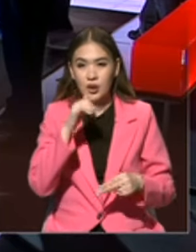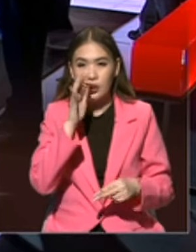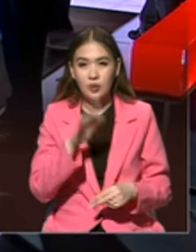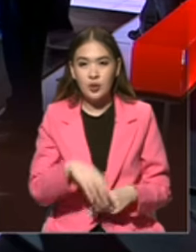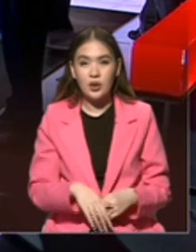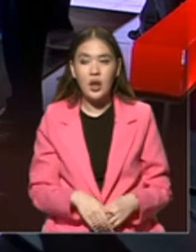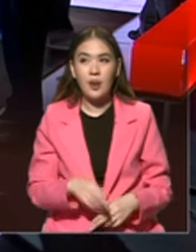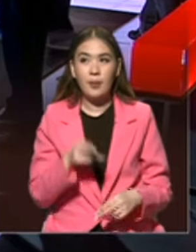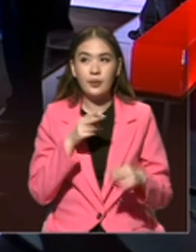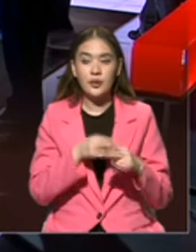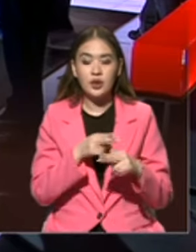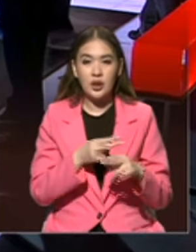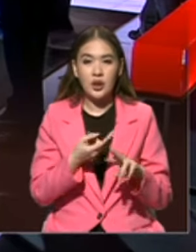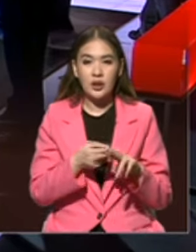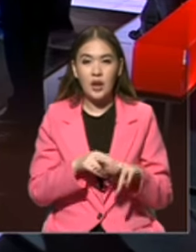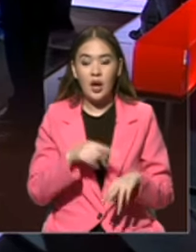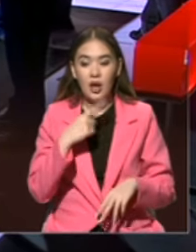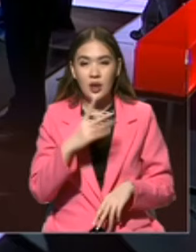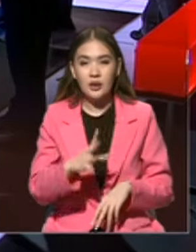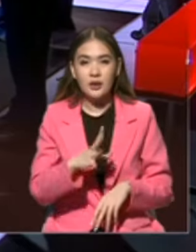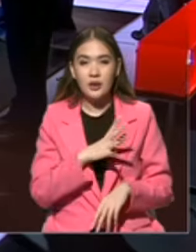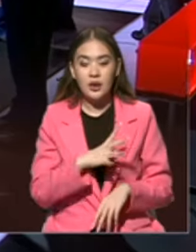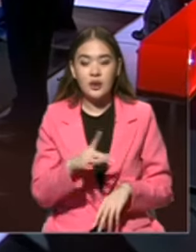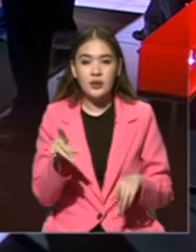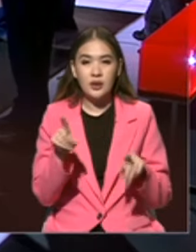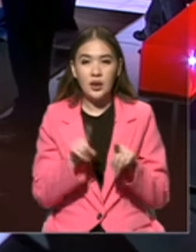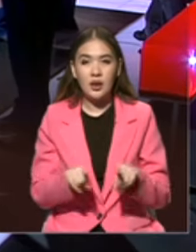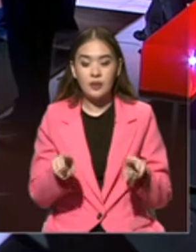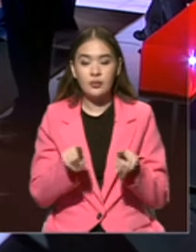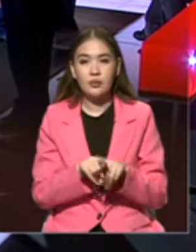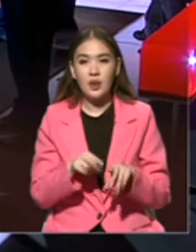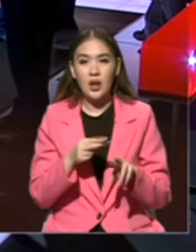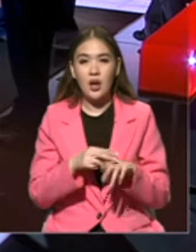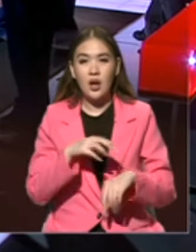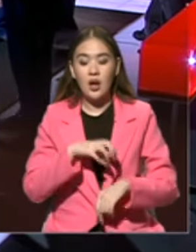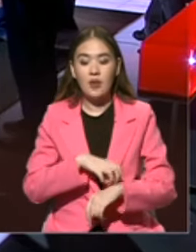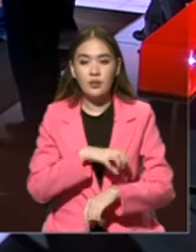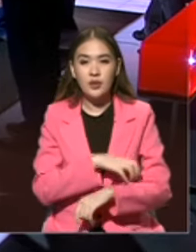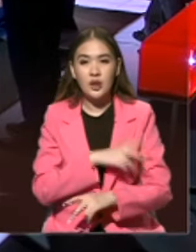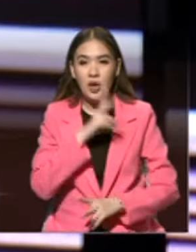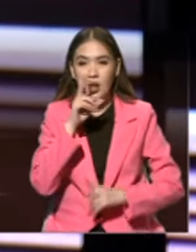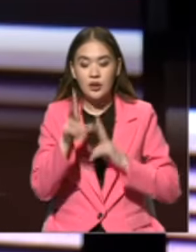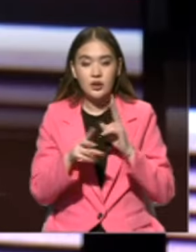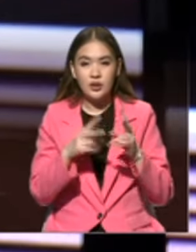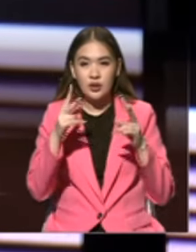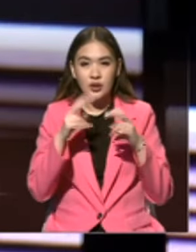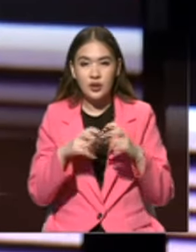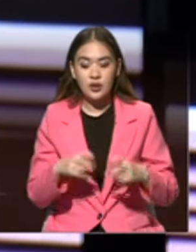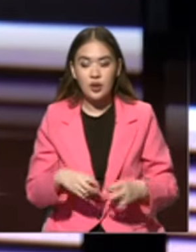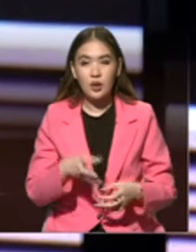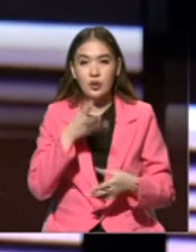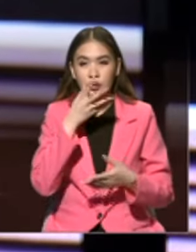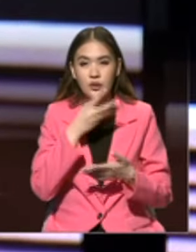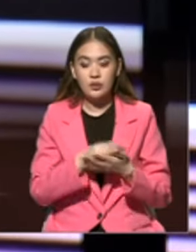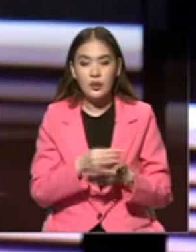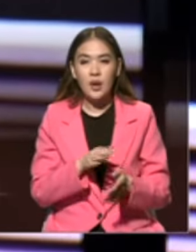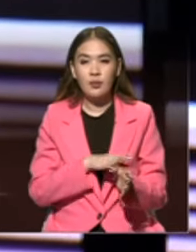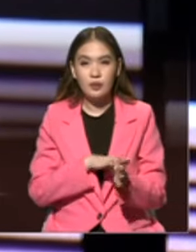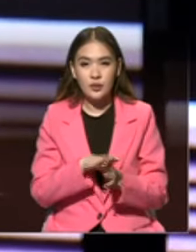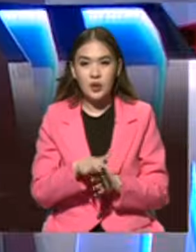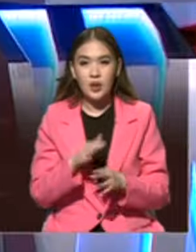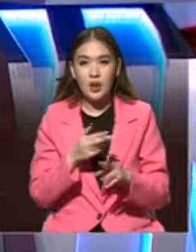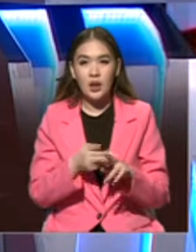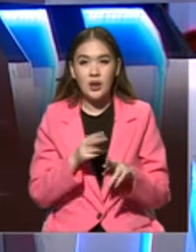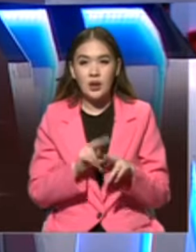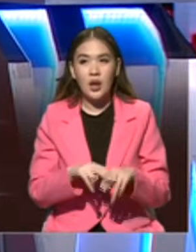Кедергі болған кезде жаңағы айтылғандай келіп комиссияға түскен арыздарды біз тексеруіміз өзіміздің міндетіміз.